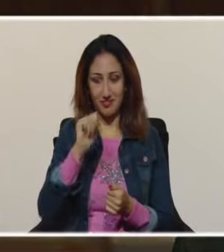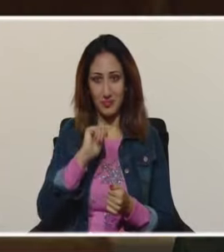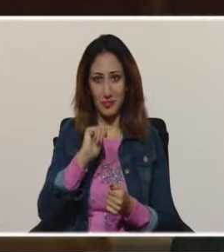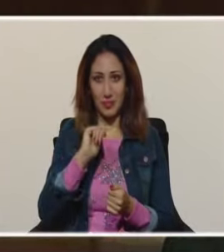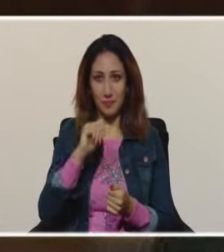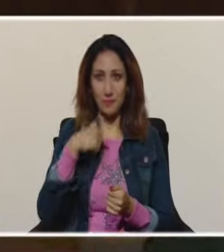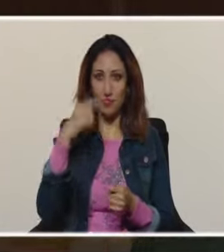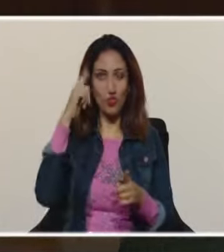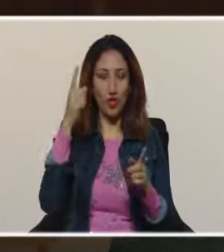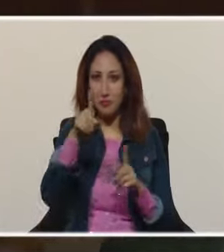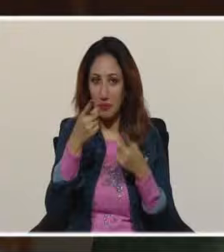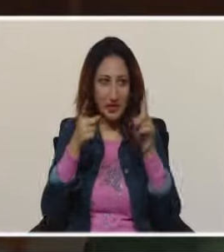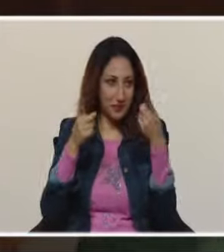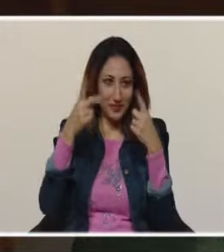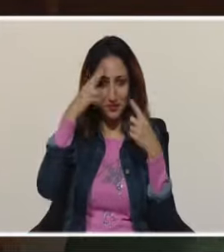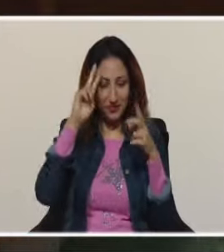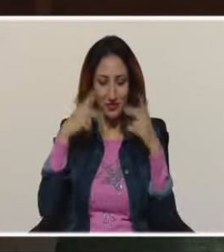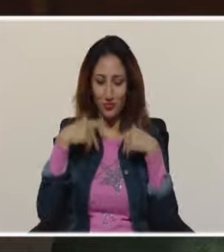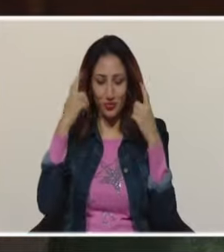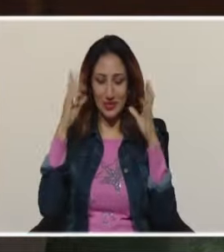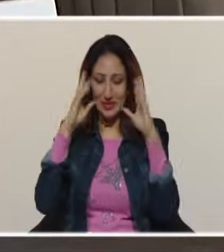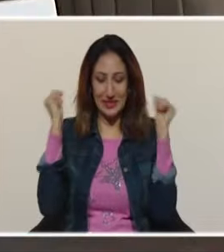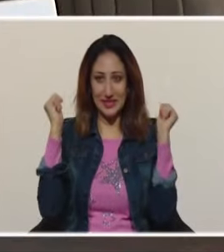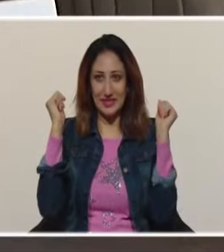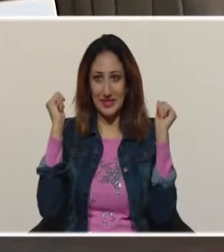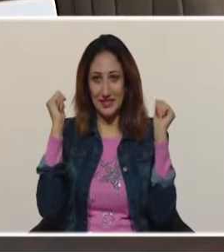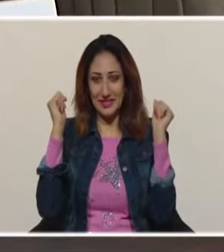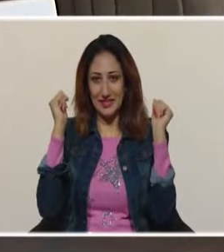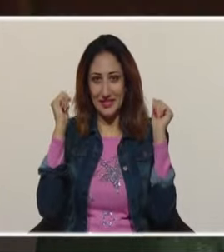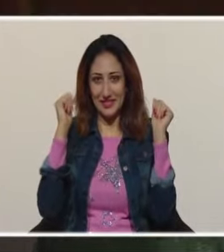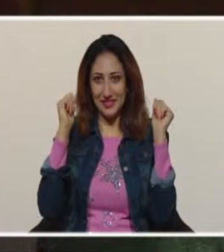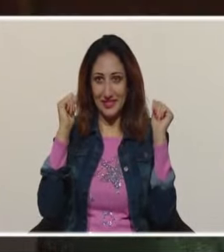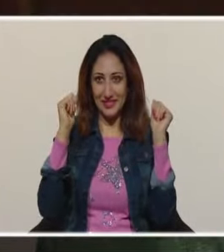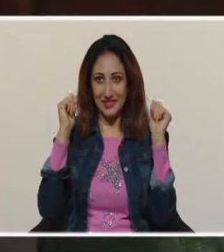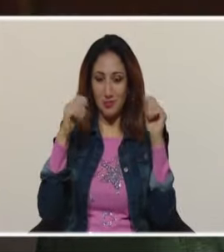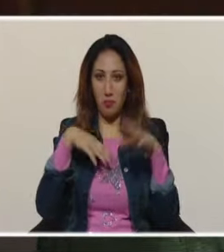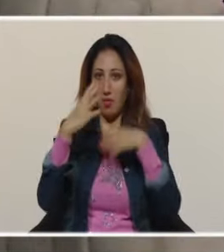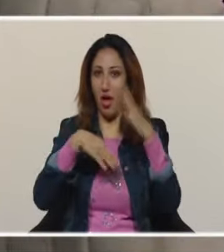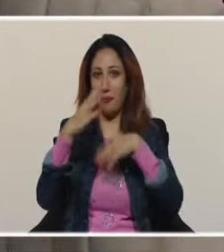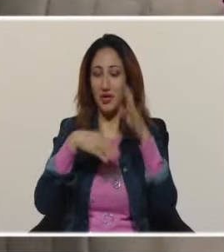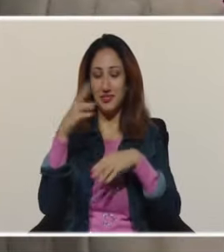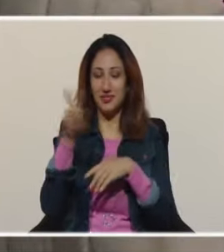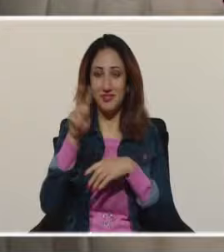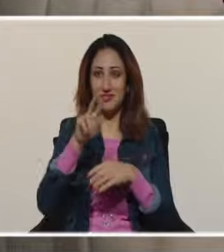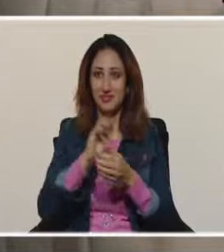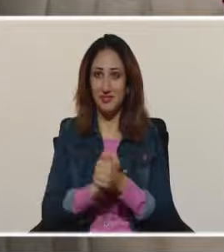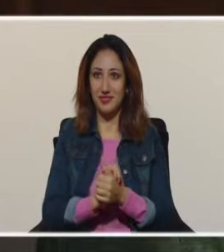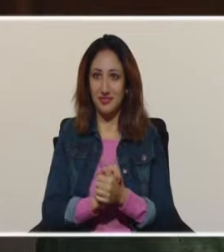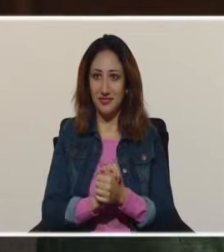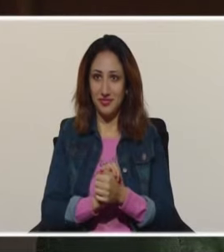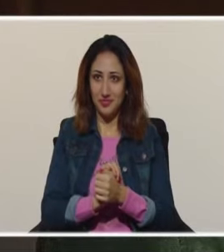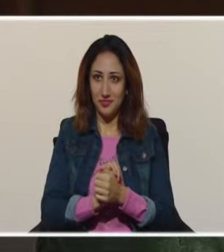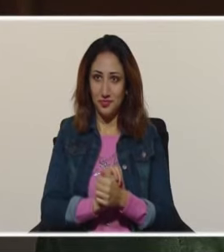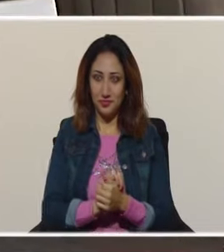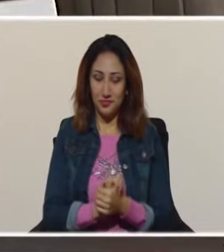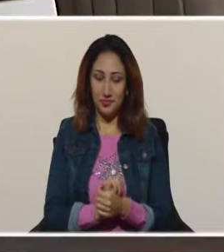نسيت. نسيت. شابو شرشر وشاب شابو شرشر. هما لما قاموا اتلخبطوا. طب حضرتك ممكن تغمض عينك؟ اها. انتوا احنا